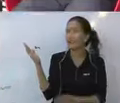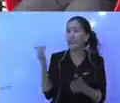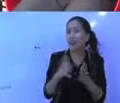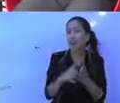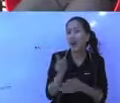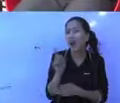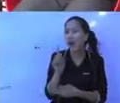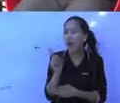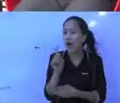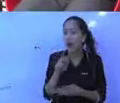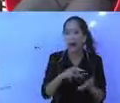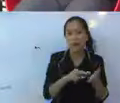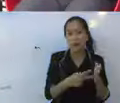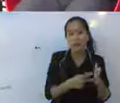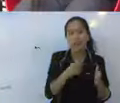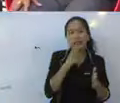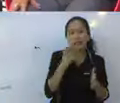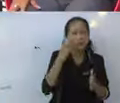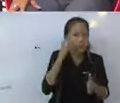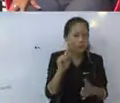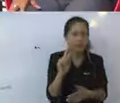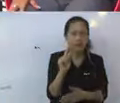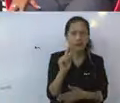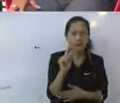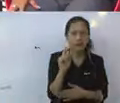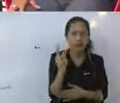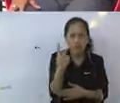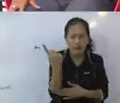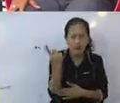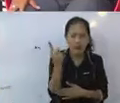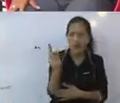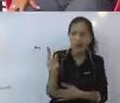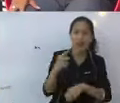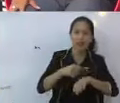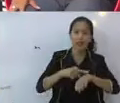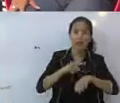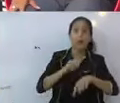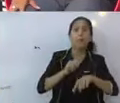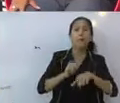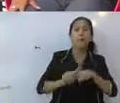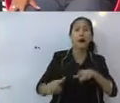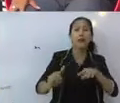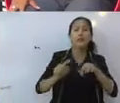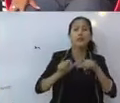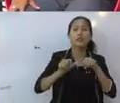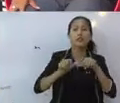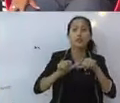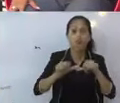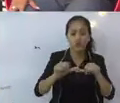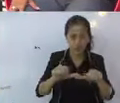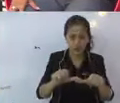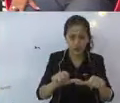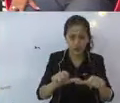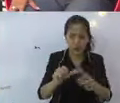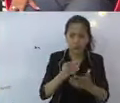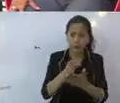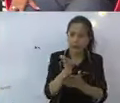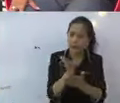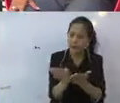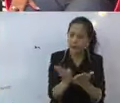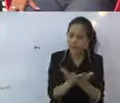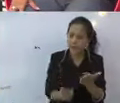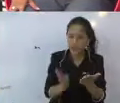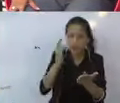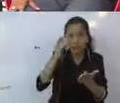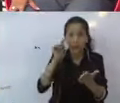sinasabing sustainable nutrition. Yes, yung talagang, yan. Kumbaga, kayang gawin ng lahat, all ages, kaya